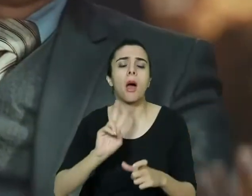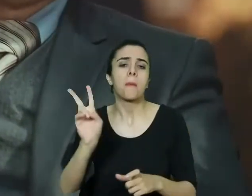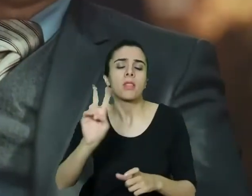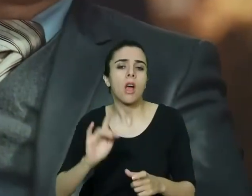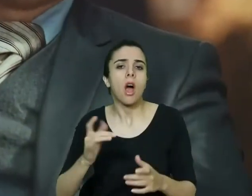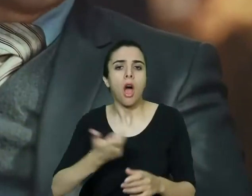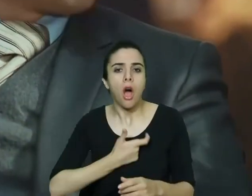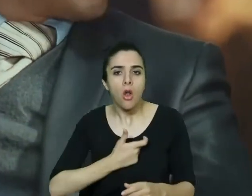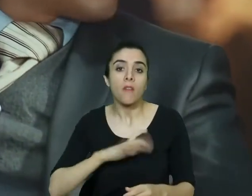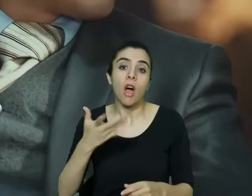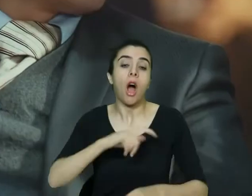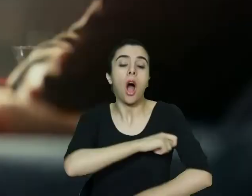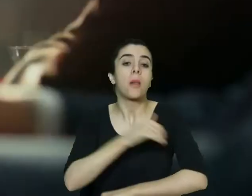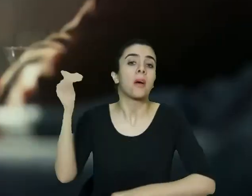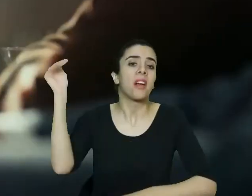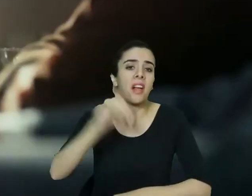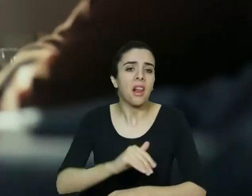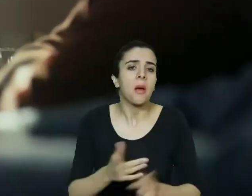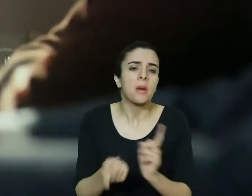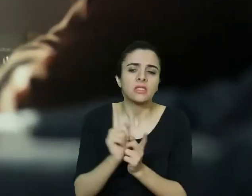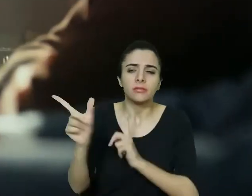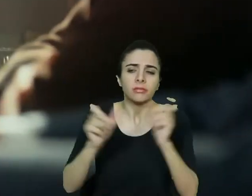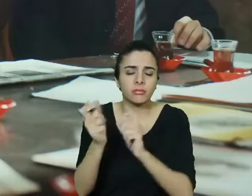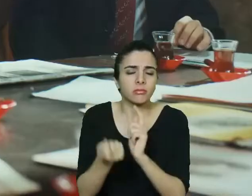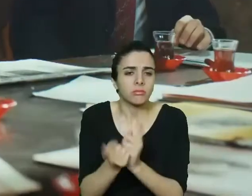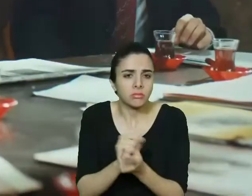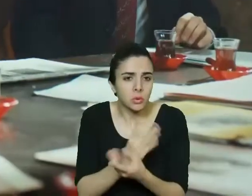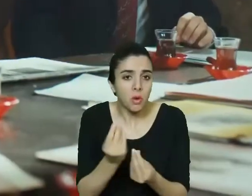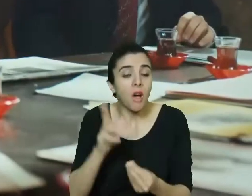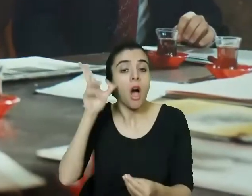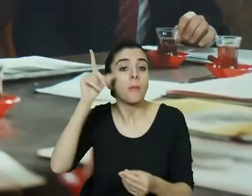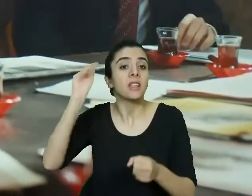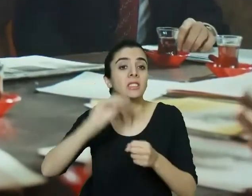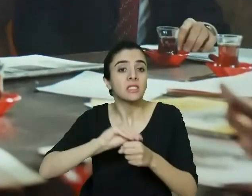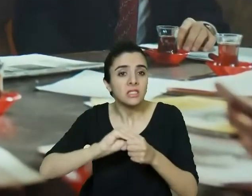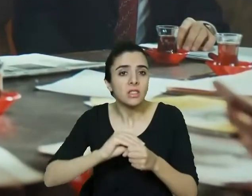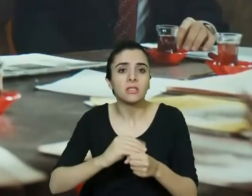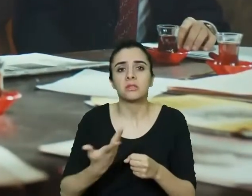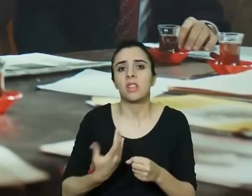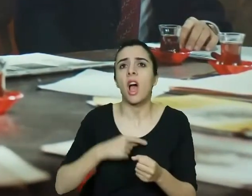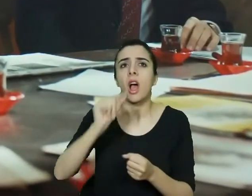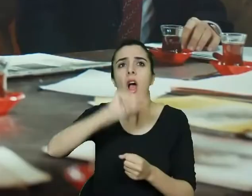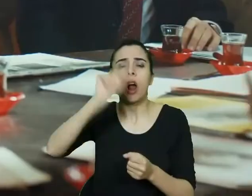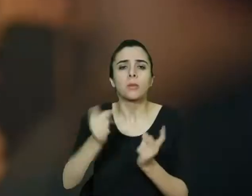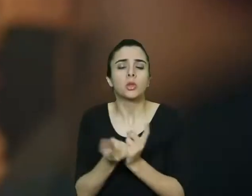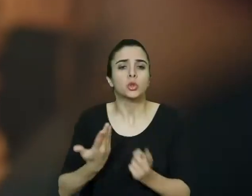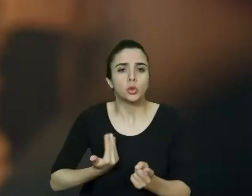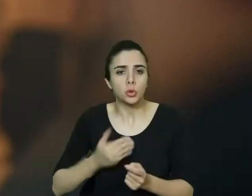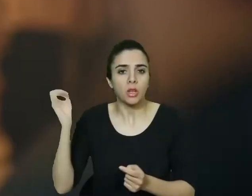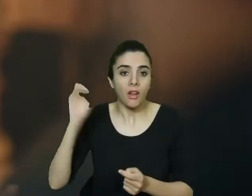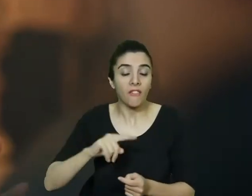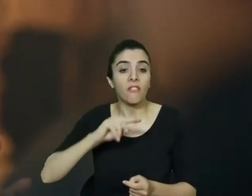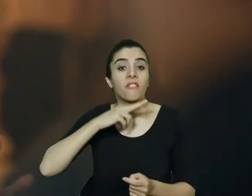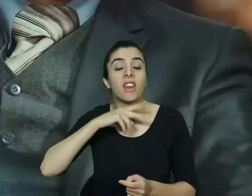Almanya'dan Nuri Paşa'nın getirtip bozduğu çürük çarık silahlar. Amerika'dan tebeşir tadında süt tozu. Fransa'dan